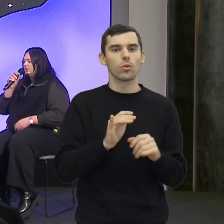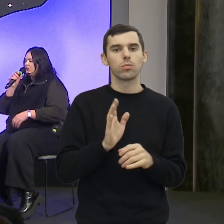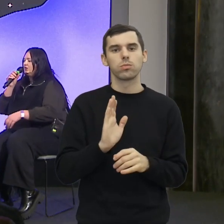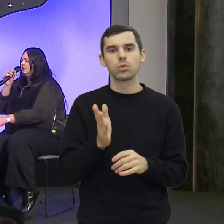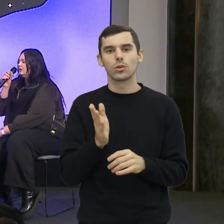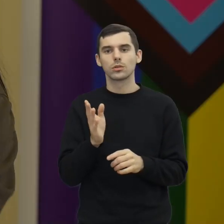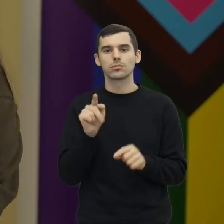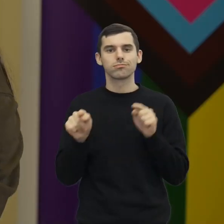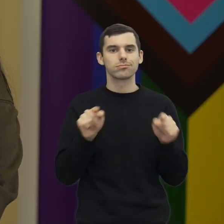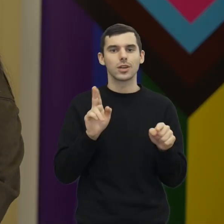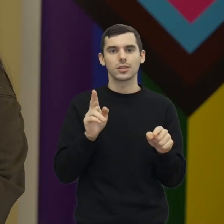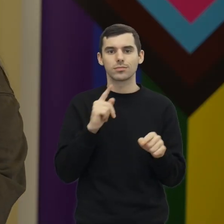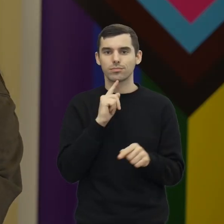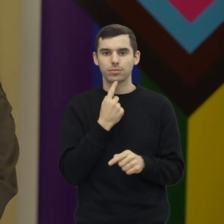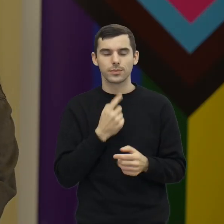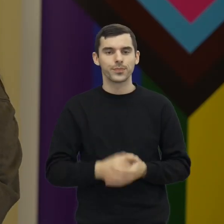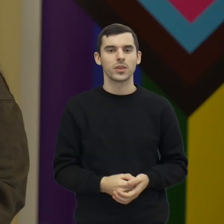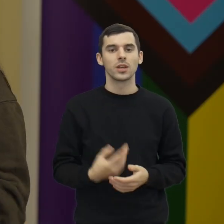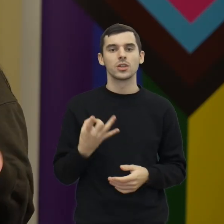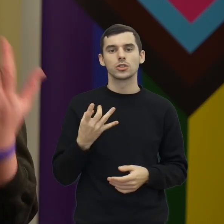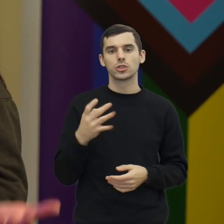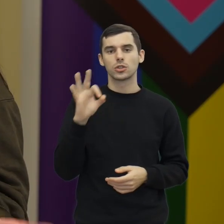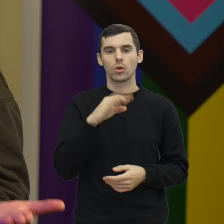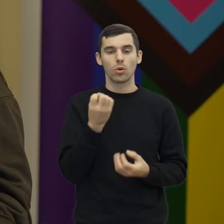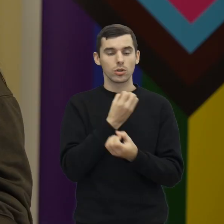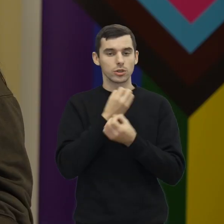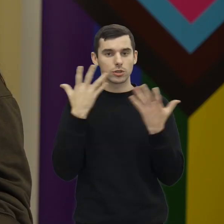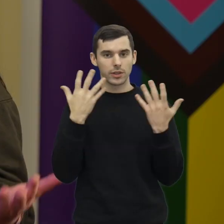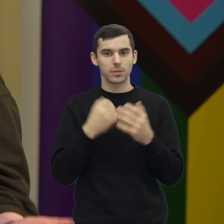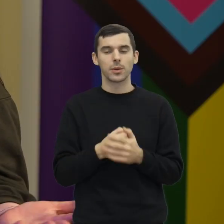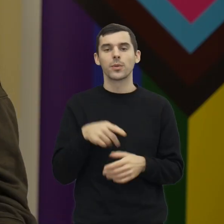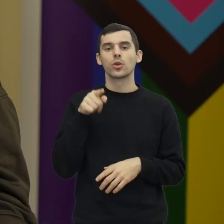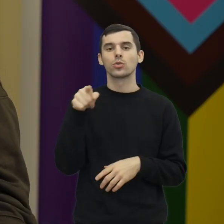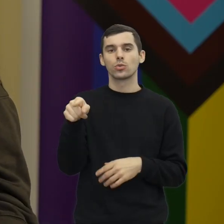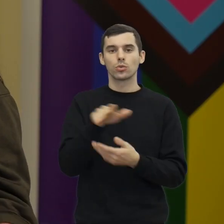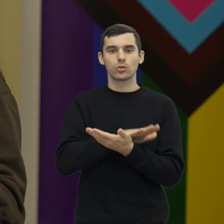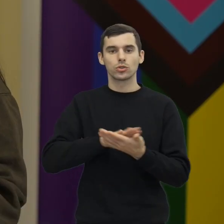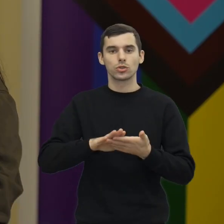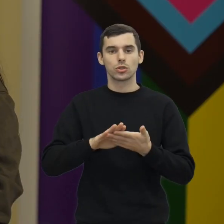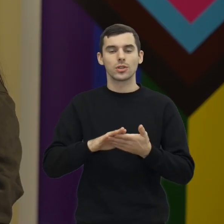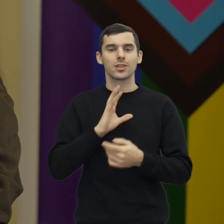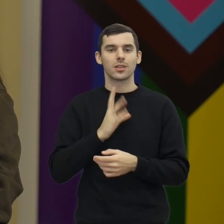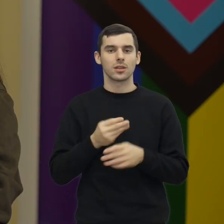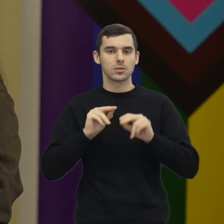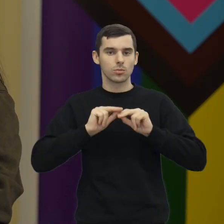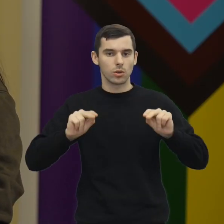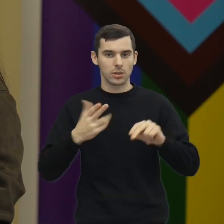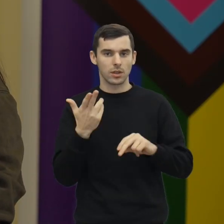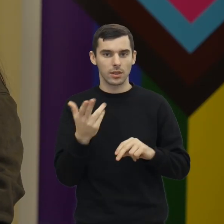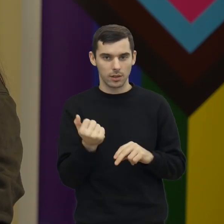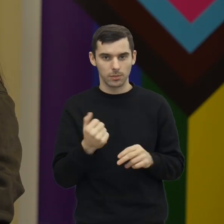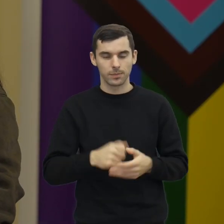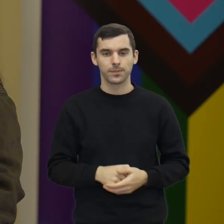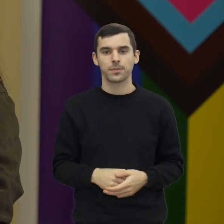Kalbant dar šiek tiek apie švietimą, jūs pats esat mokytojas, trans mokytojas. Kas paskatino